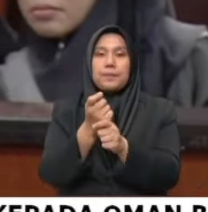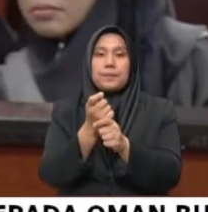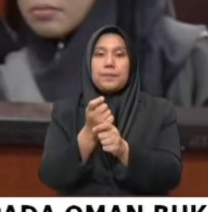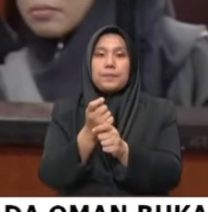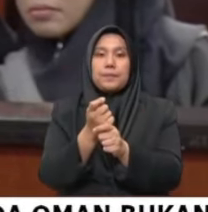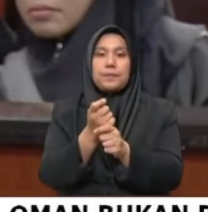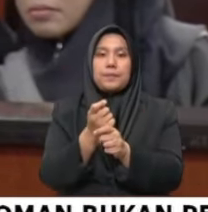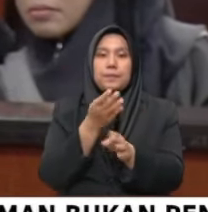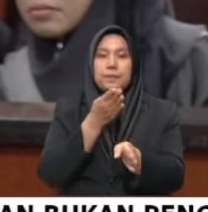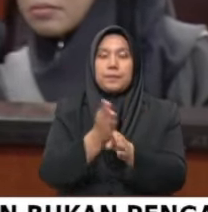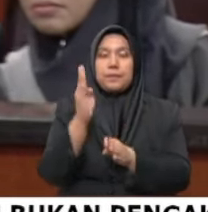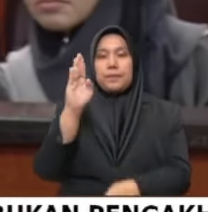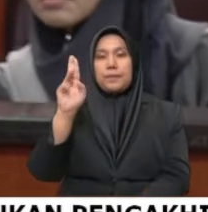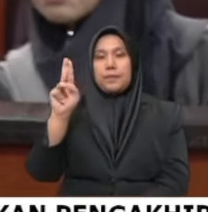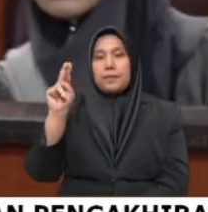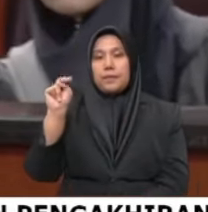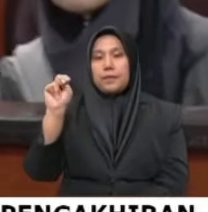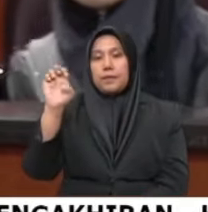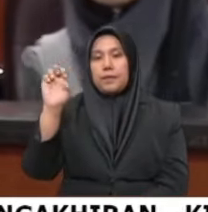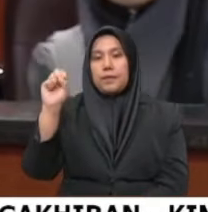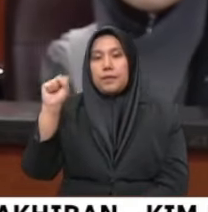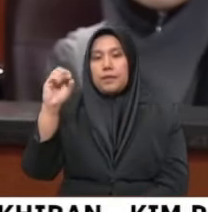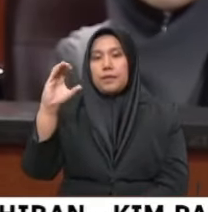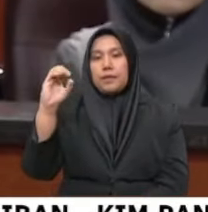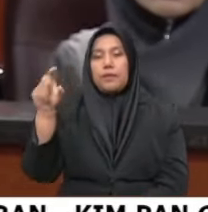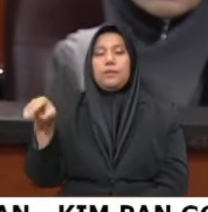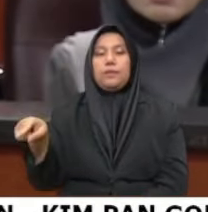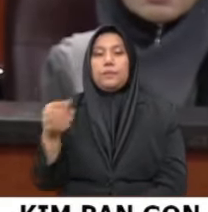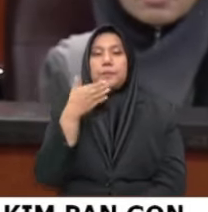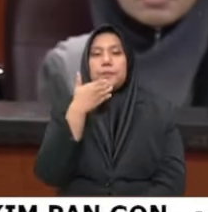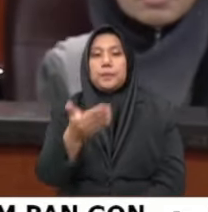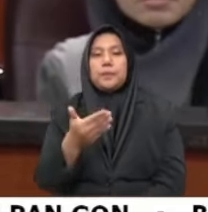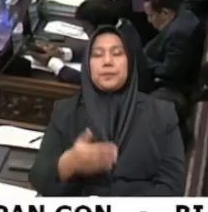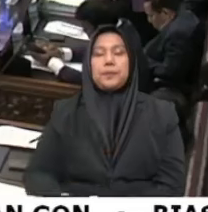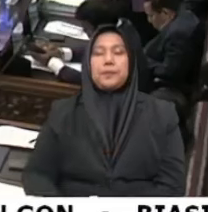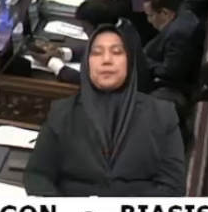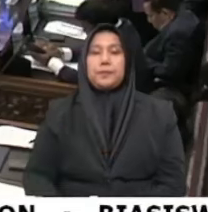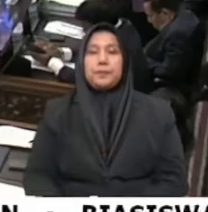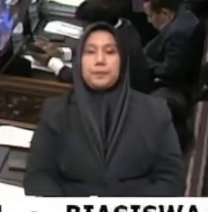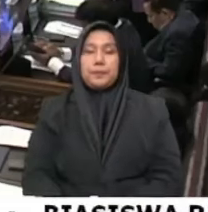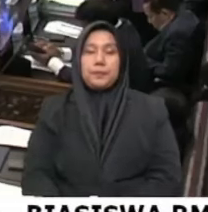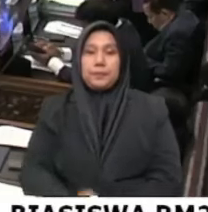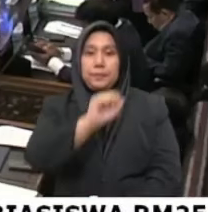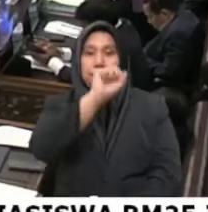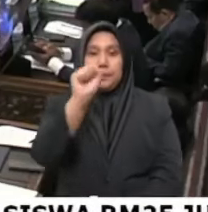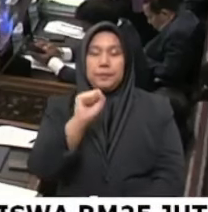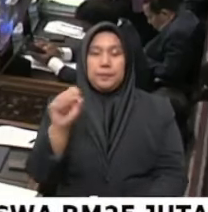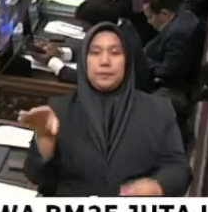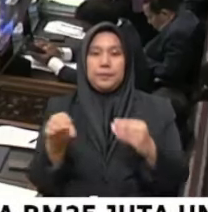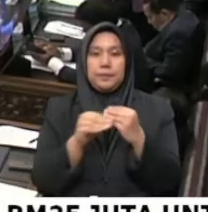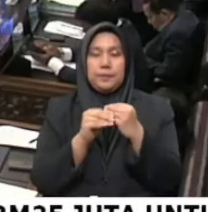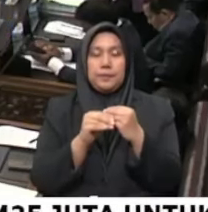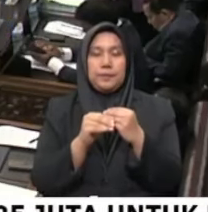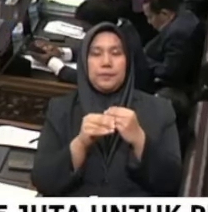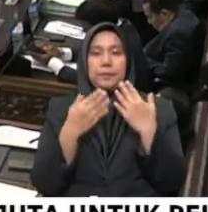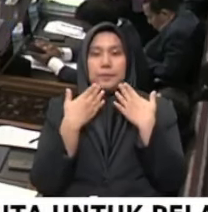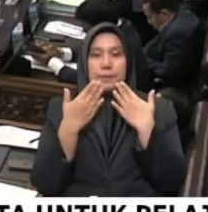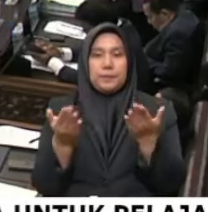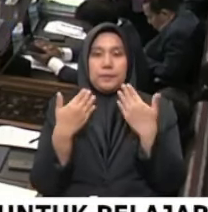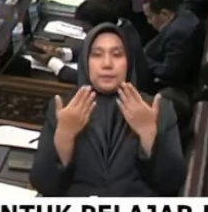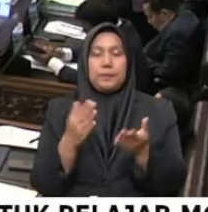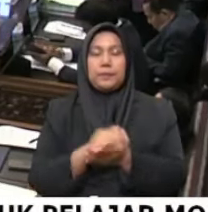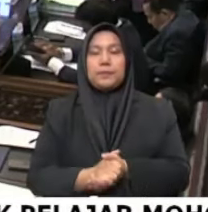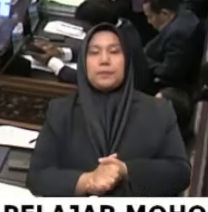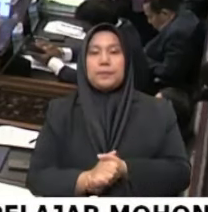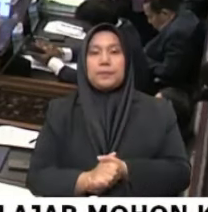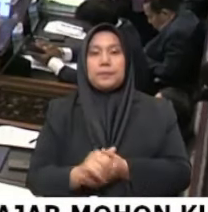oleh pihak UNESCO. Sekian, terima kasih. Selamat tamat. Terima kasih Datuk Yang Pertua dan terima